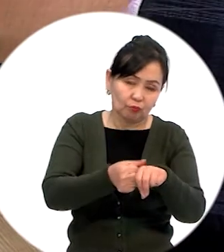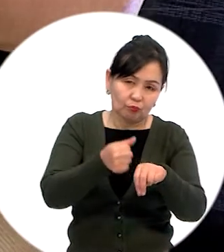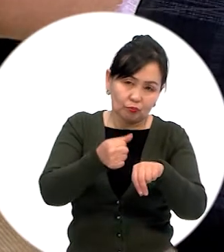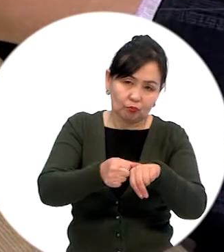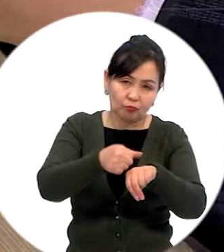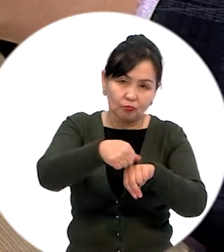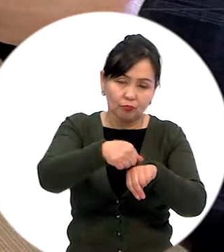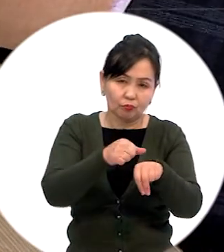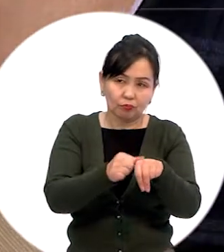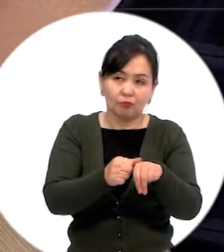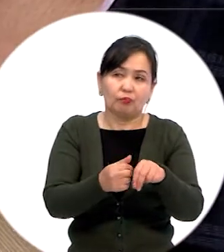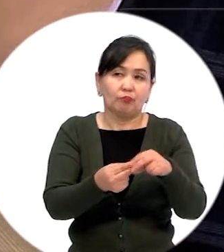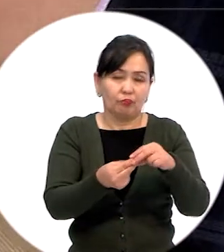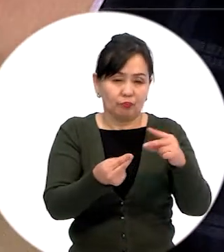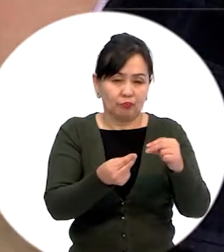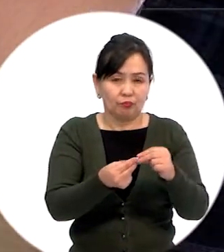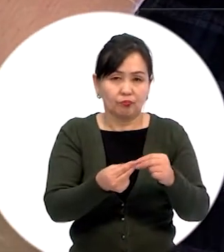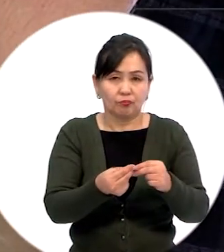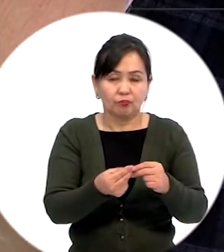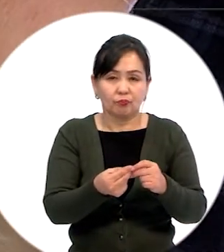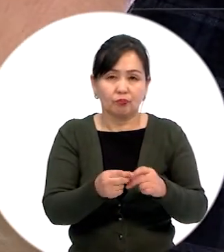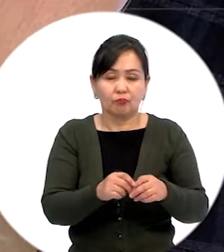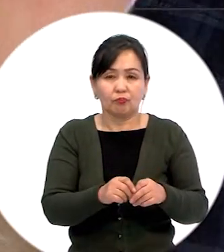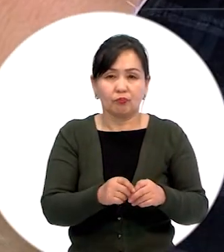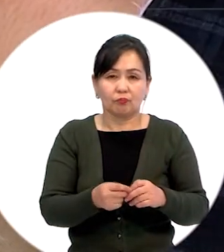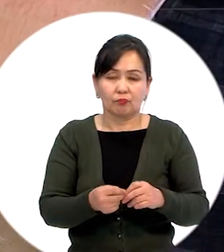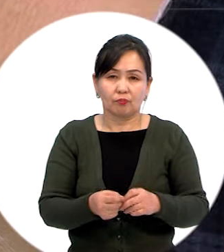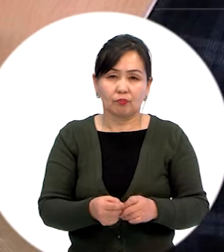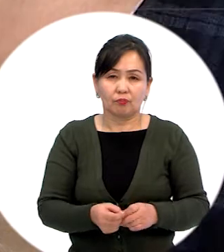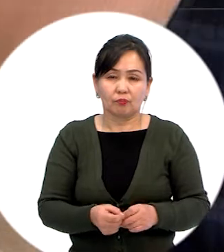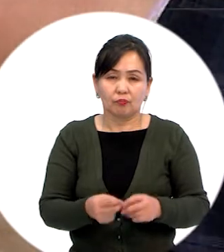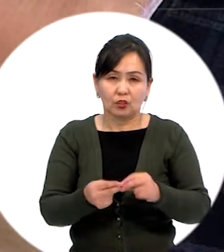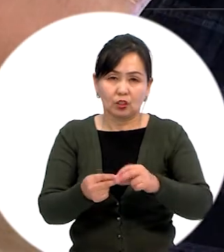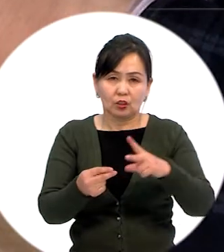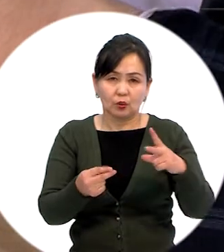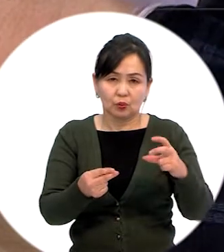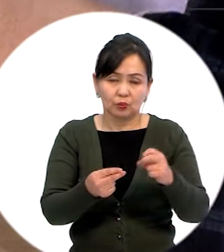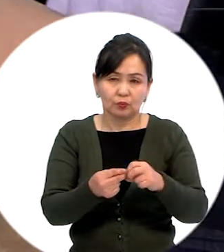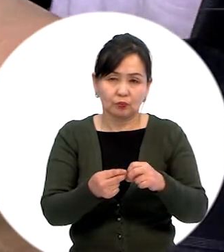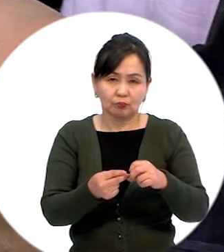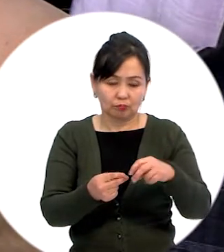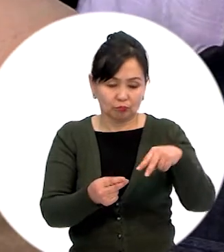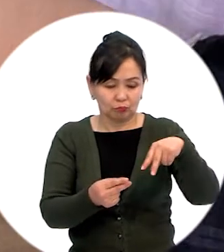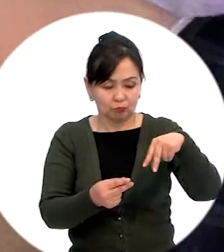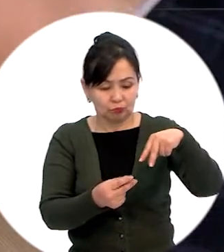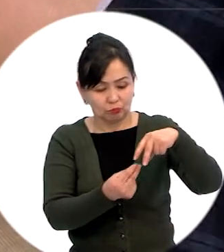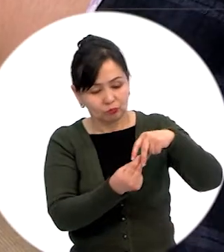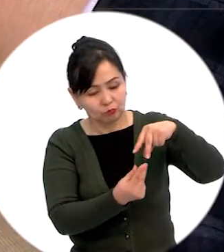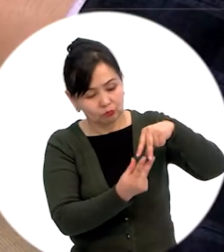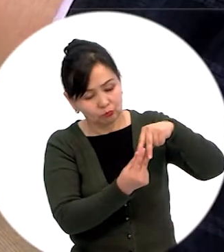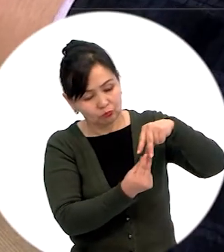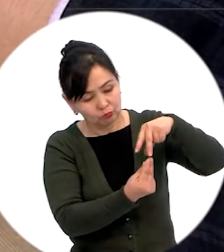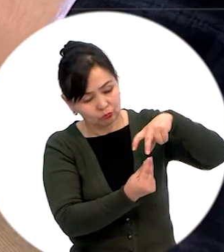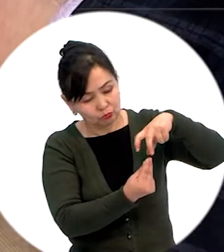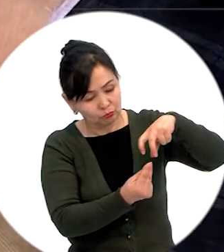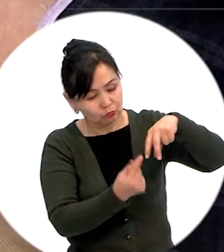Өөдөд. За ингээд лоо маань гараад ирж байна. За лоо маань дээрээ жижиг жижиг бас толгойттай